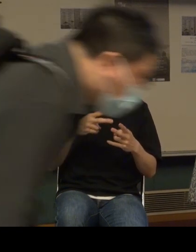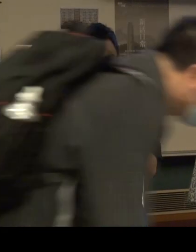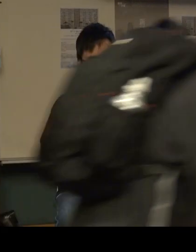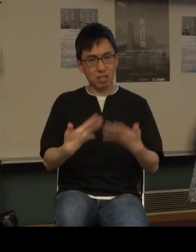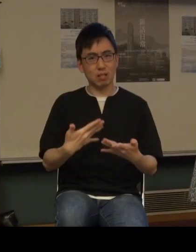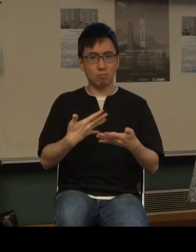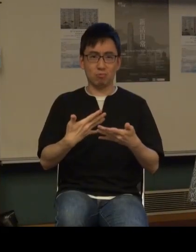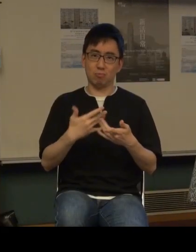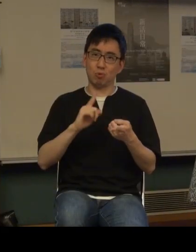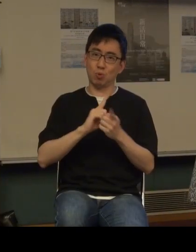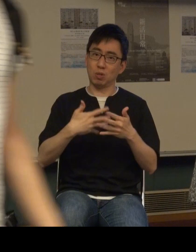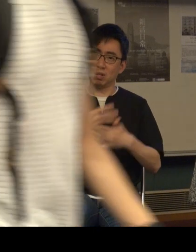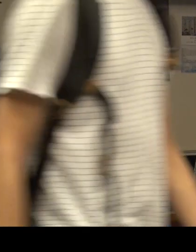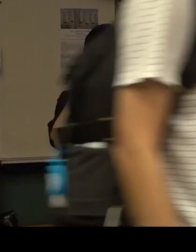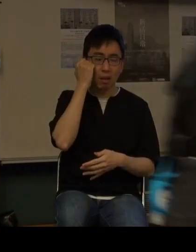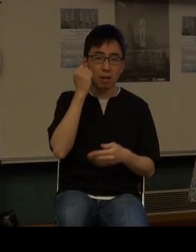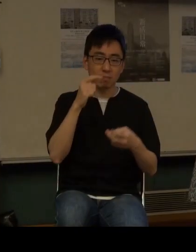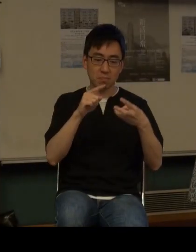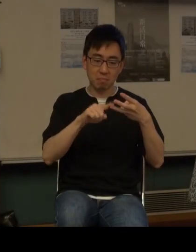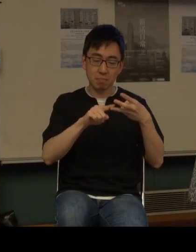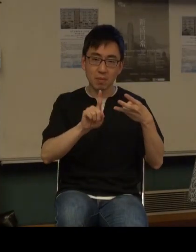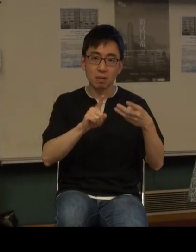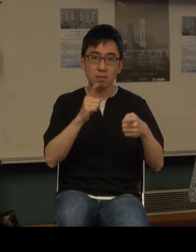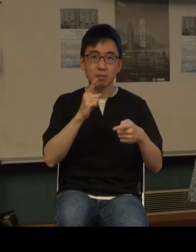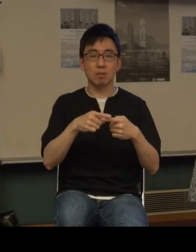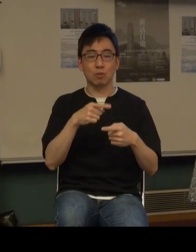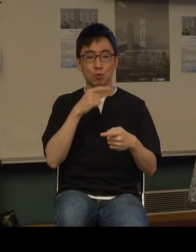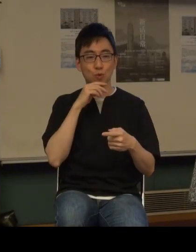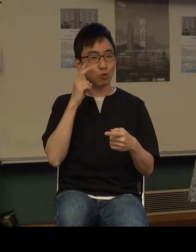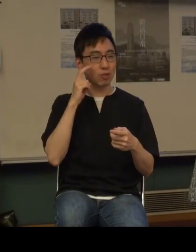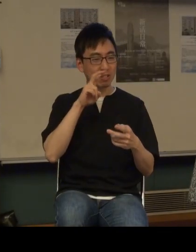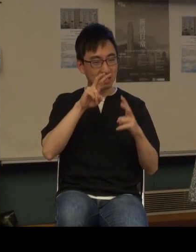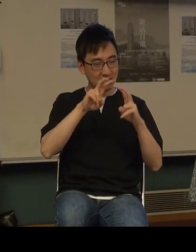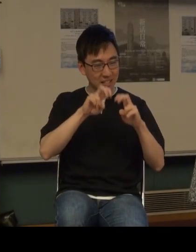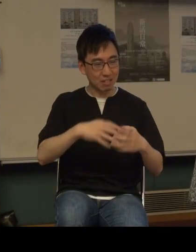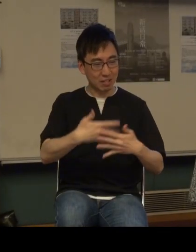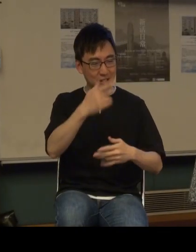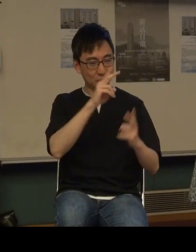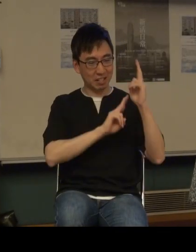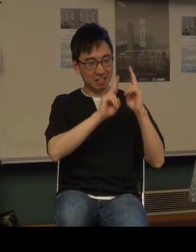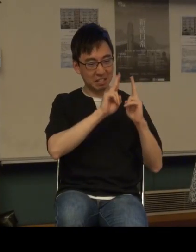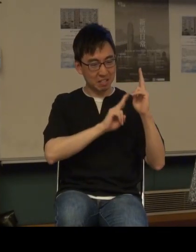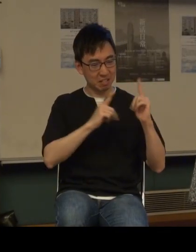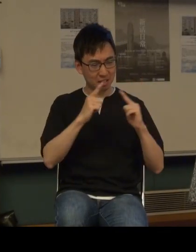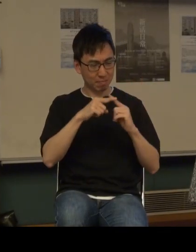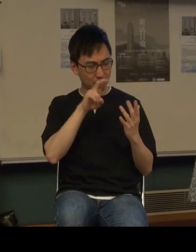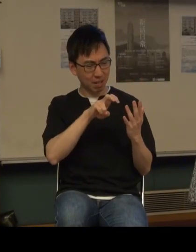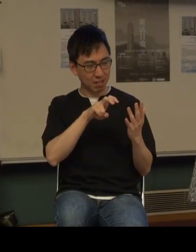方呢？就是研究建築史的歷史學者呢，其實經常都陷入一個